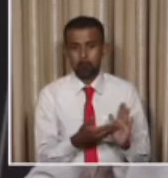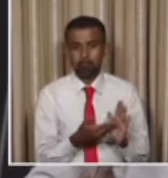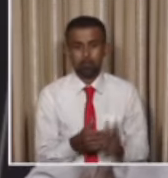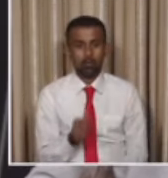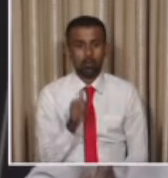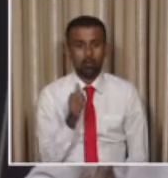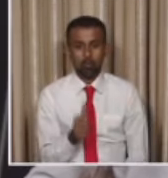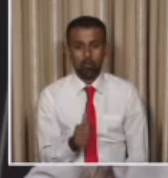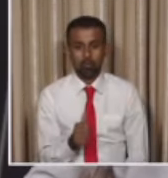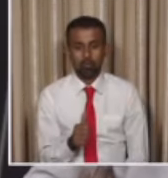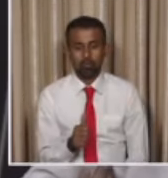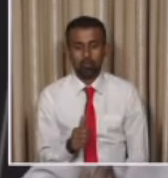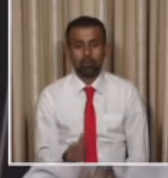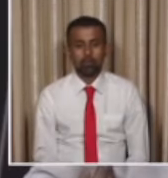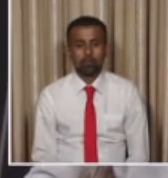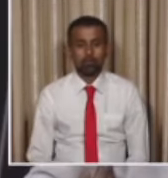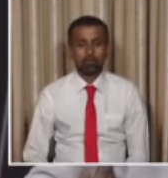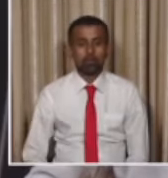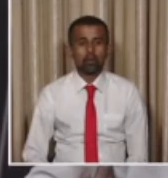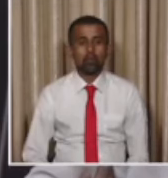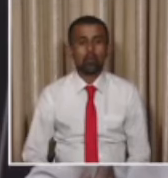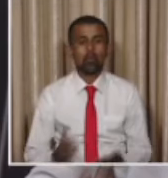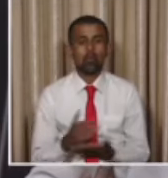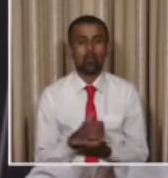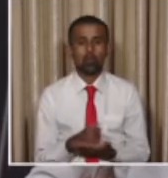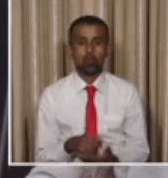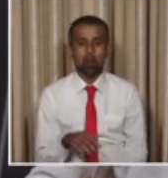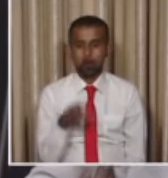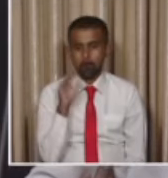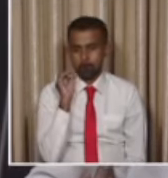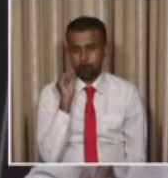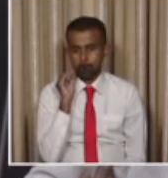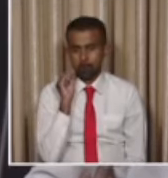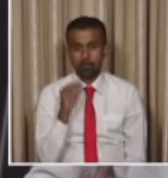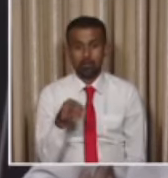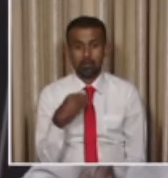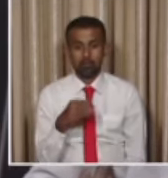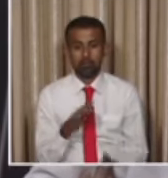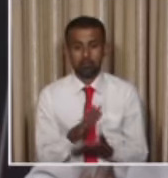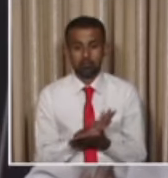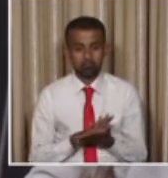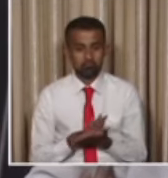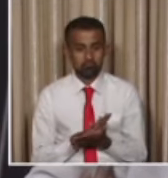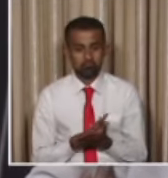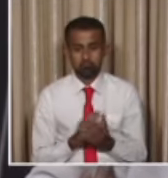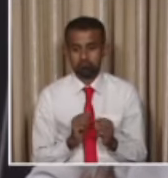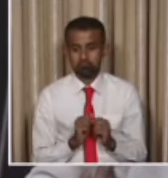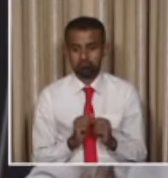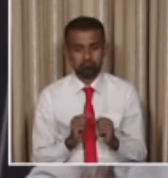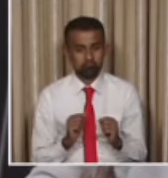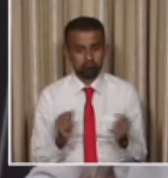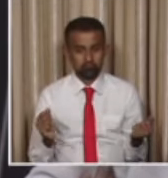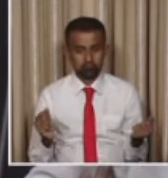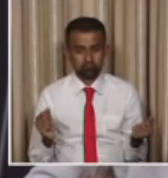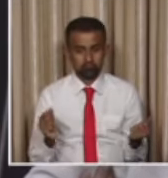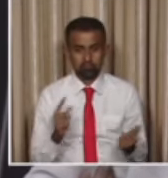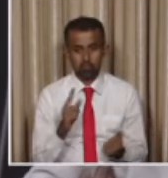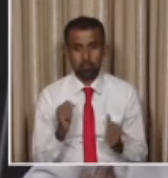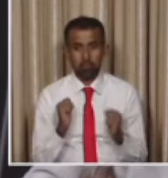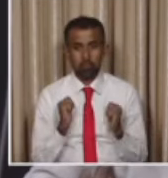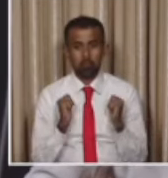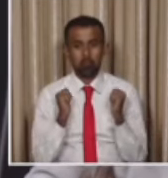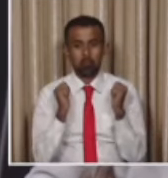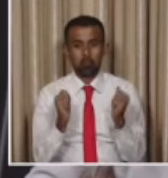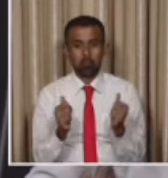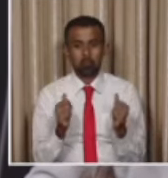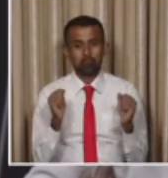හොඳයි. හැබැයි අපි සියලු දෙනා දැනගන්න ඕනේ ණය ප්‍රතිව්‍යුහගතකරණය කර නොගත්තොත් එකම පාලමක්වත් කොච්චර